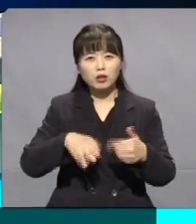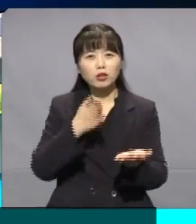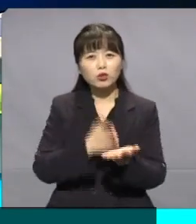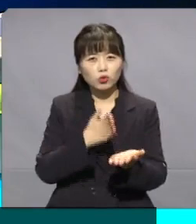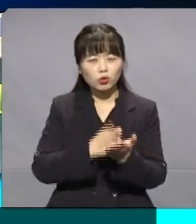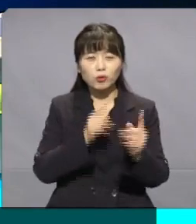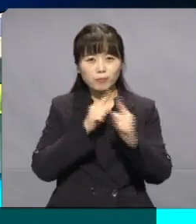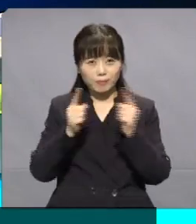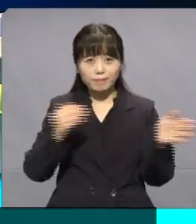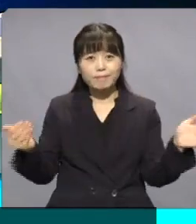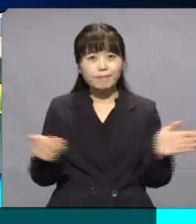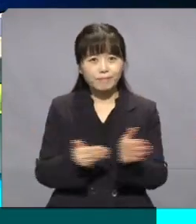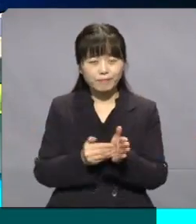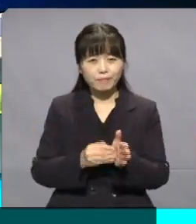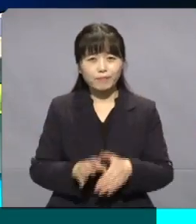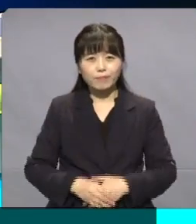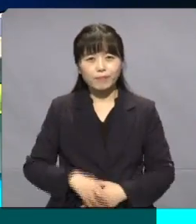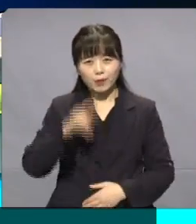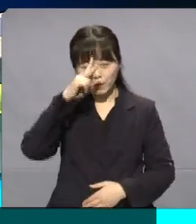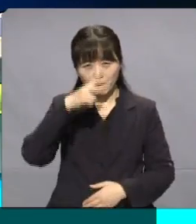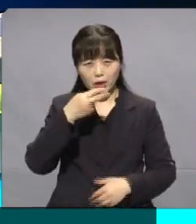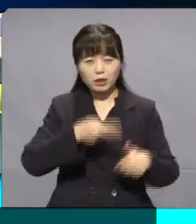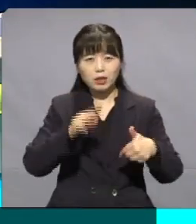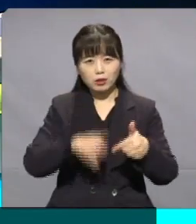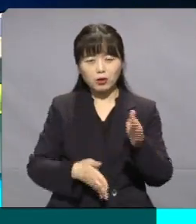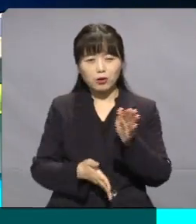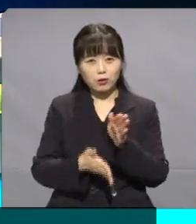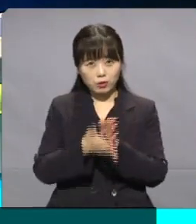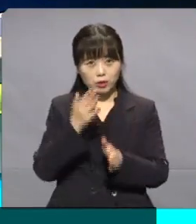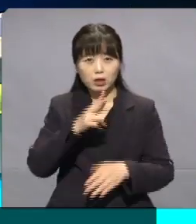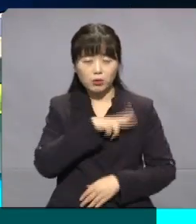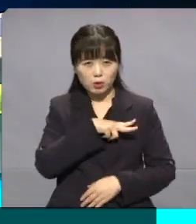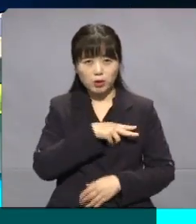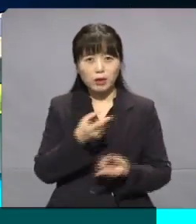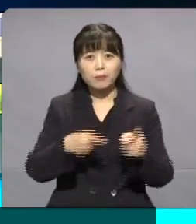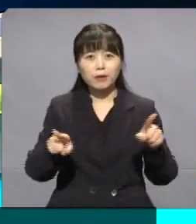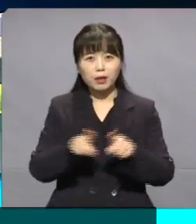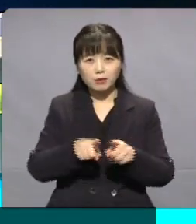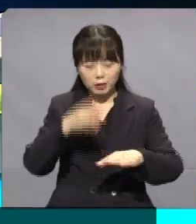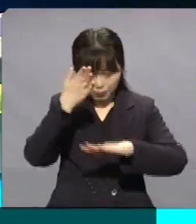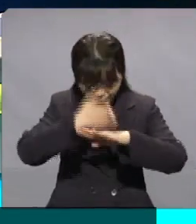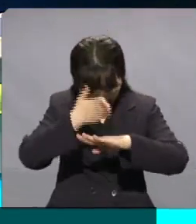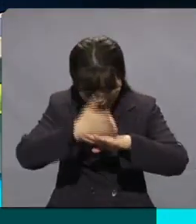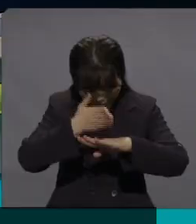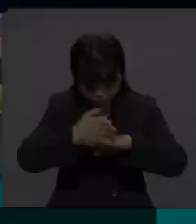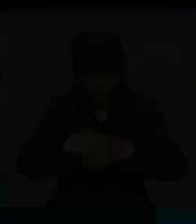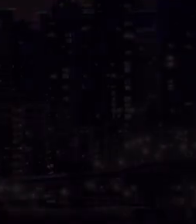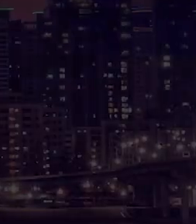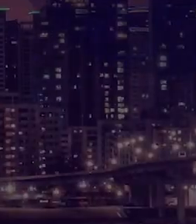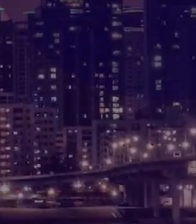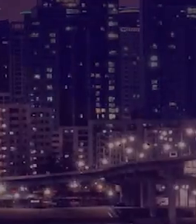말씀 여기까지만 나누겠습니다. 박성민 전 인천광역시 의원과 함께했습니다. 고맙습니다. 감사합니다. 예.